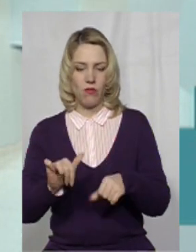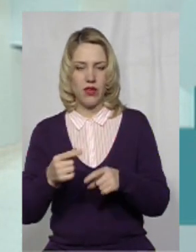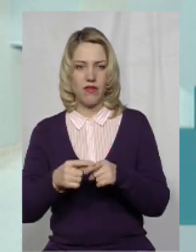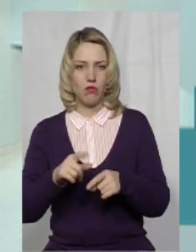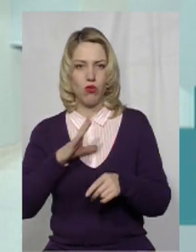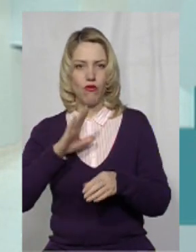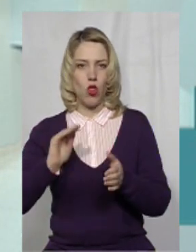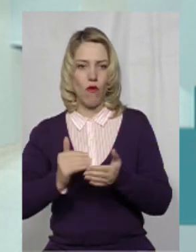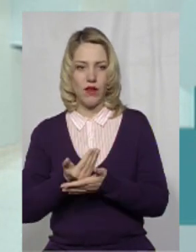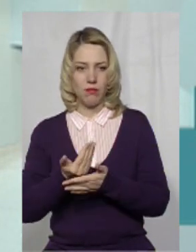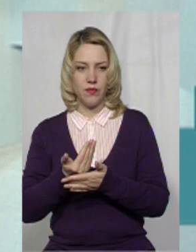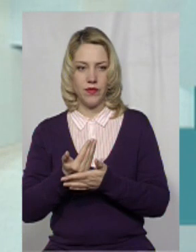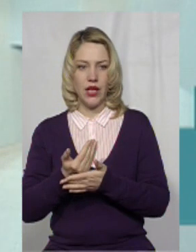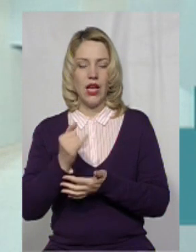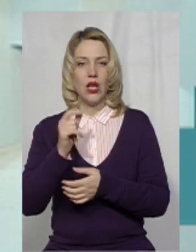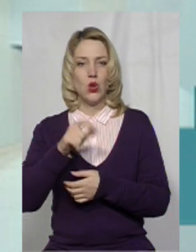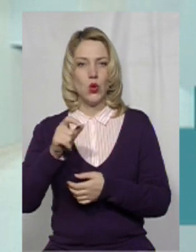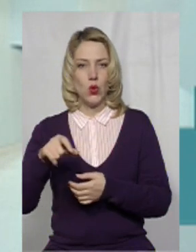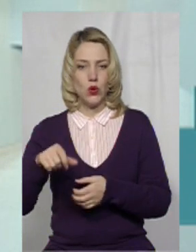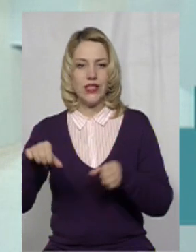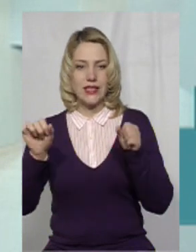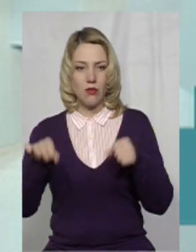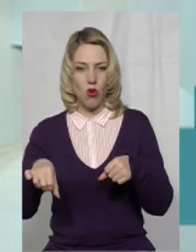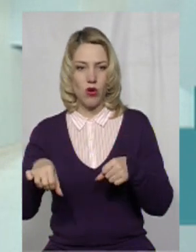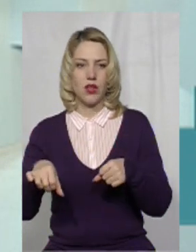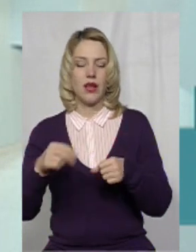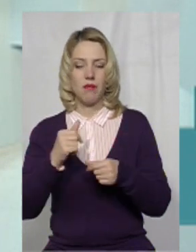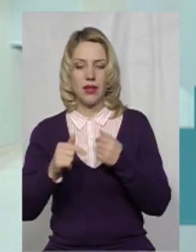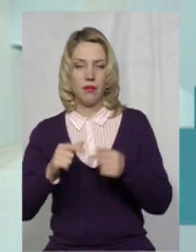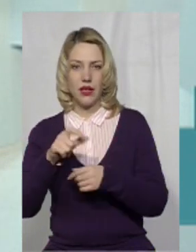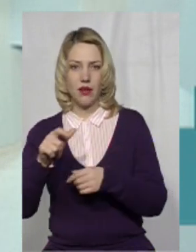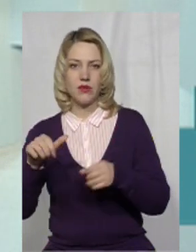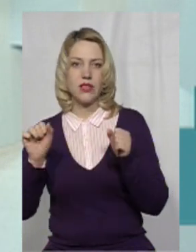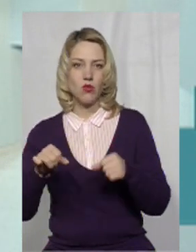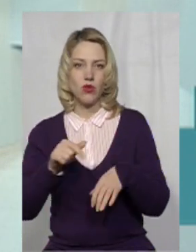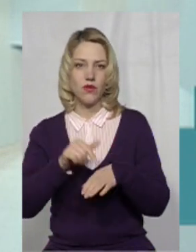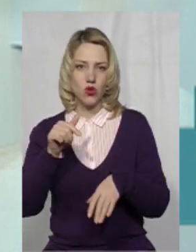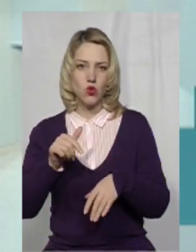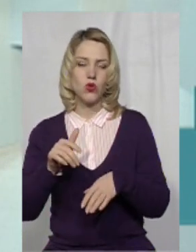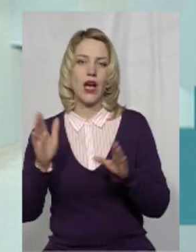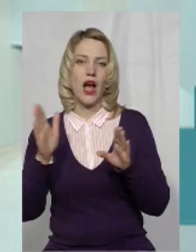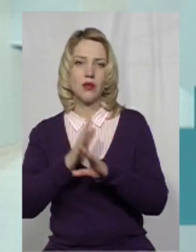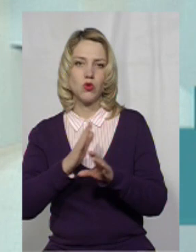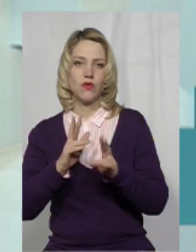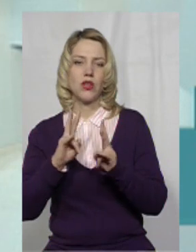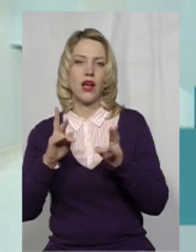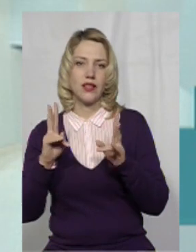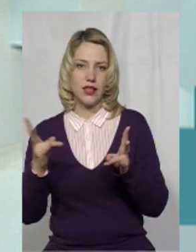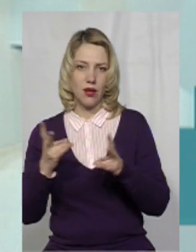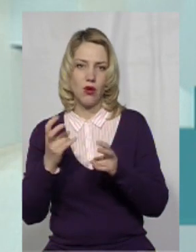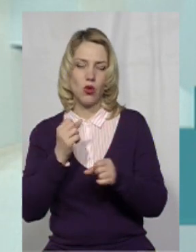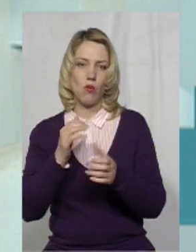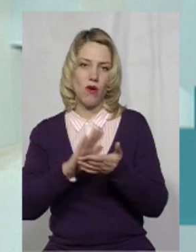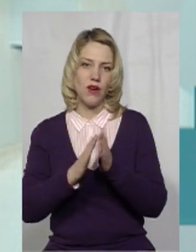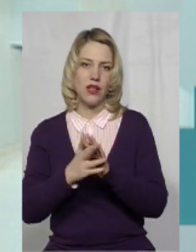він був новим, і люди змогли, вніше підприємці наші, змогли відчути саме атмосферу, як треба домовлятися, і що